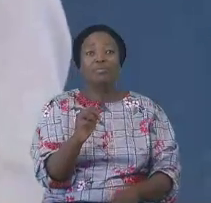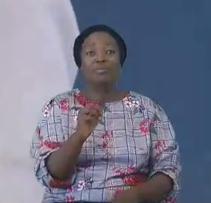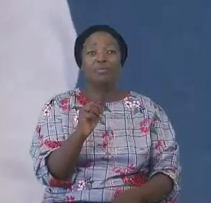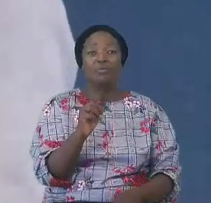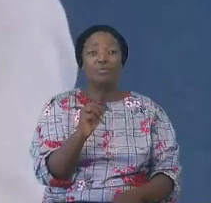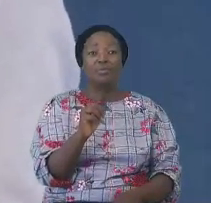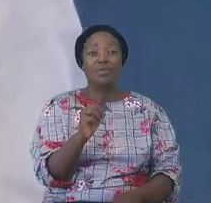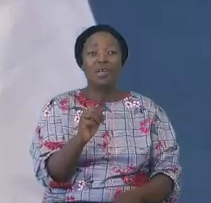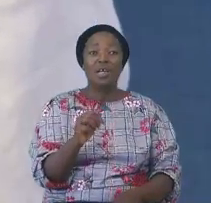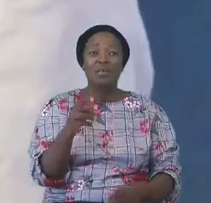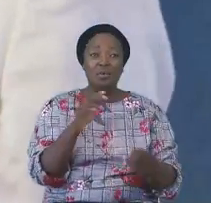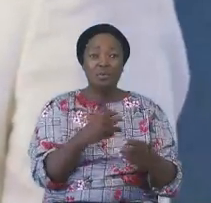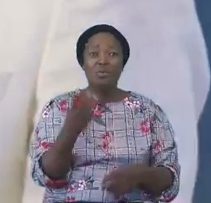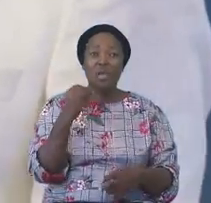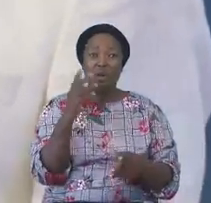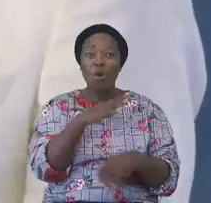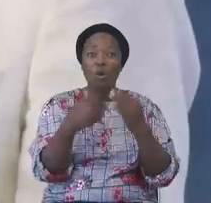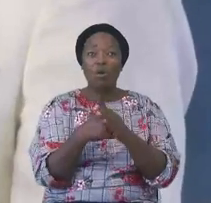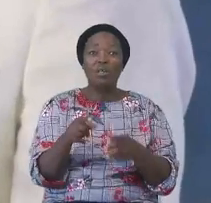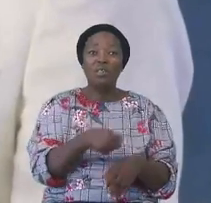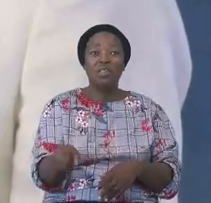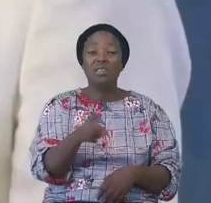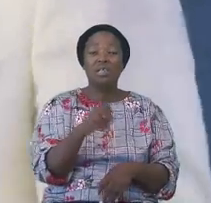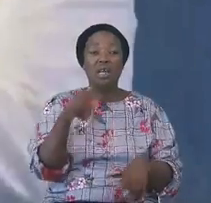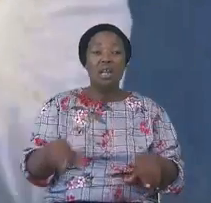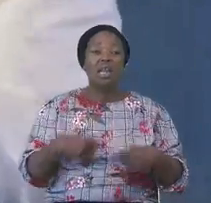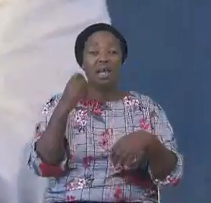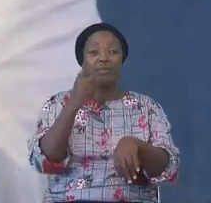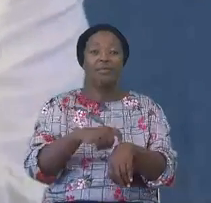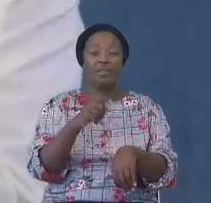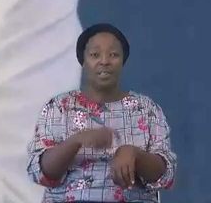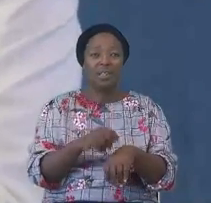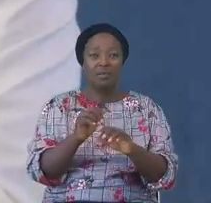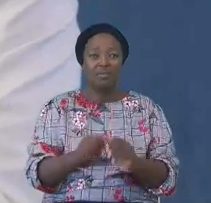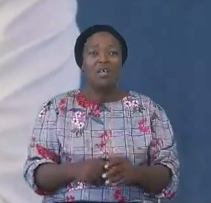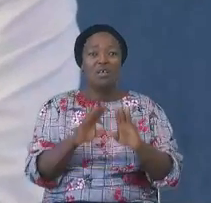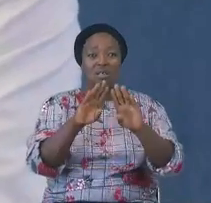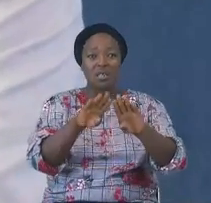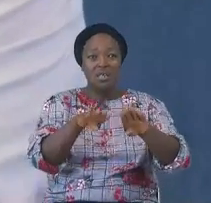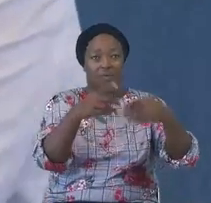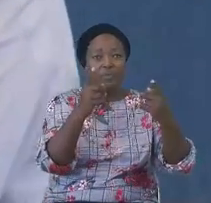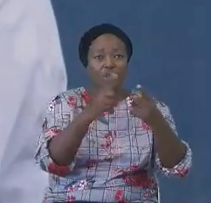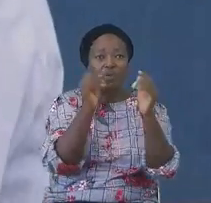Verset 15. Et qu'il délivra tous ceux qui, par crainte de la mort, étaient toute leur vie